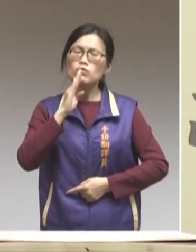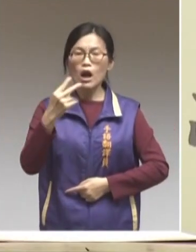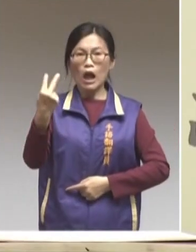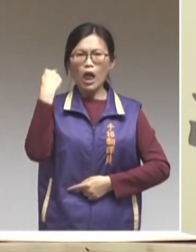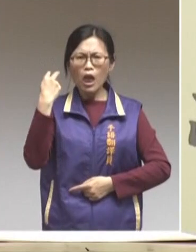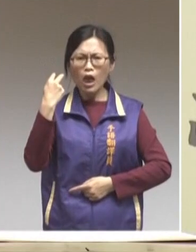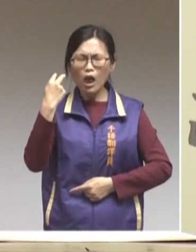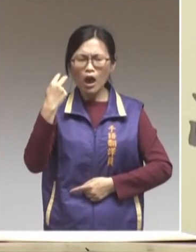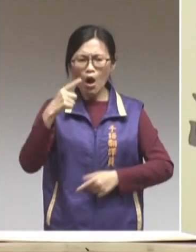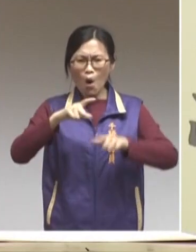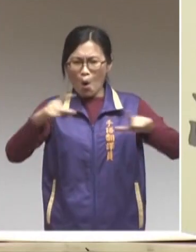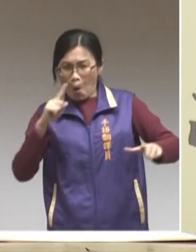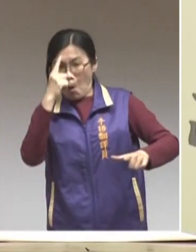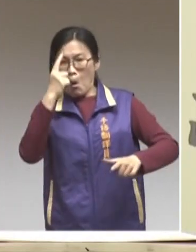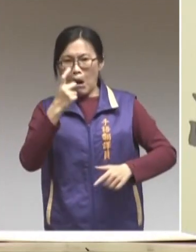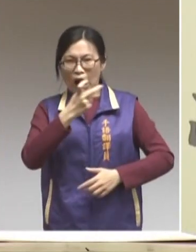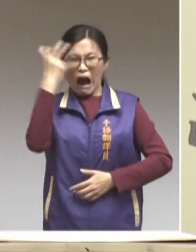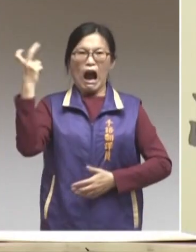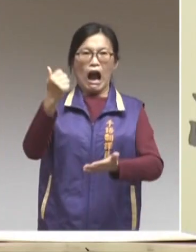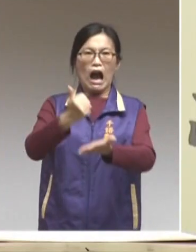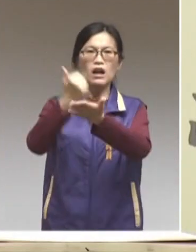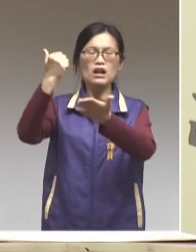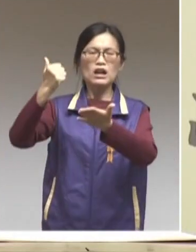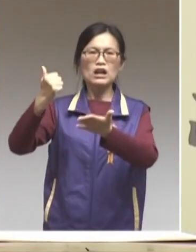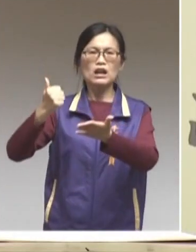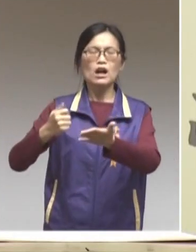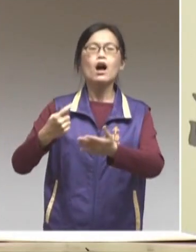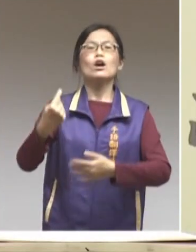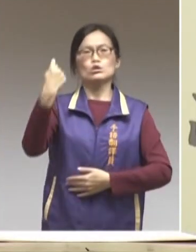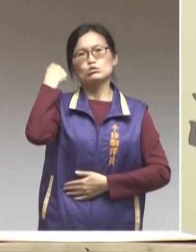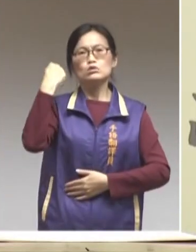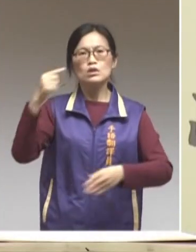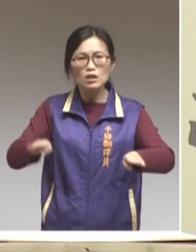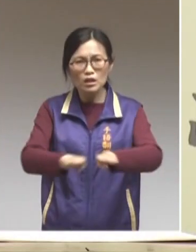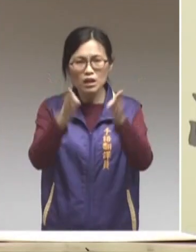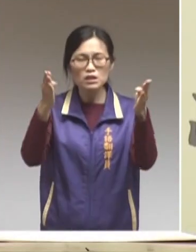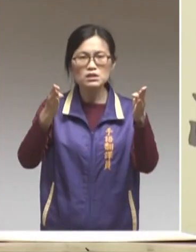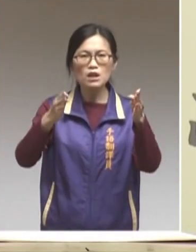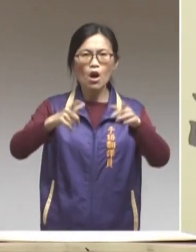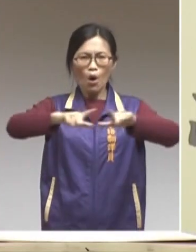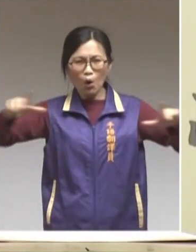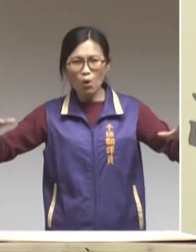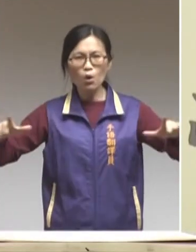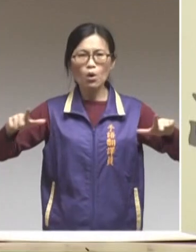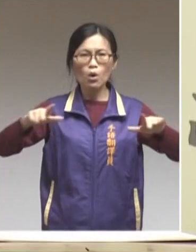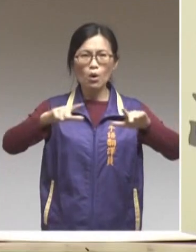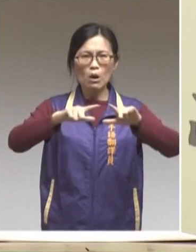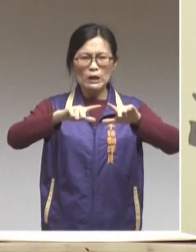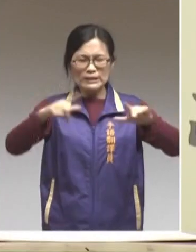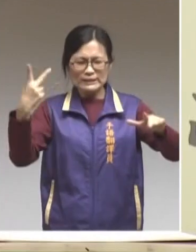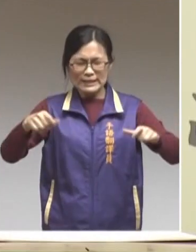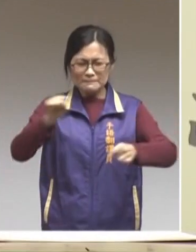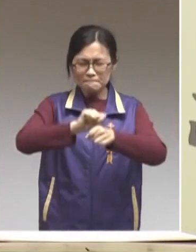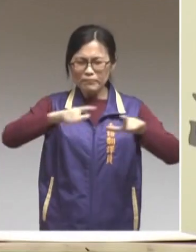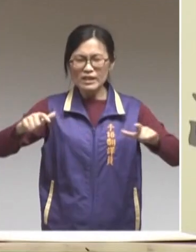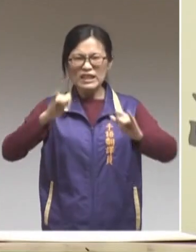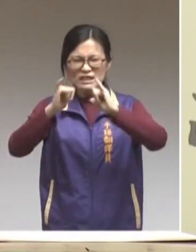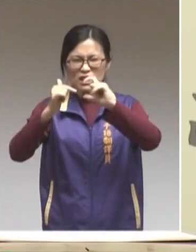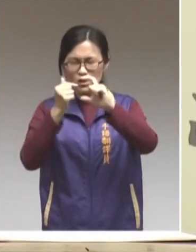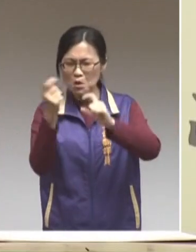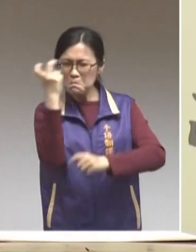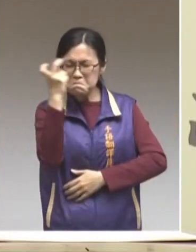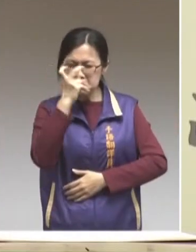面，就找到这个个案。那所以我们在昨天也开始啊，扩大整个这个社区的一个